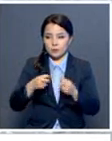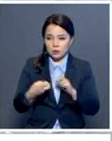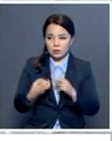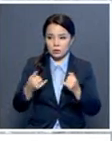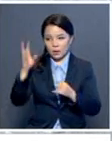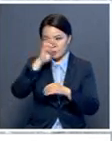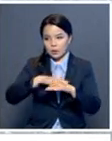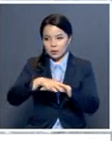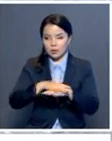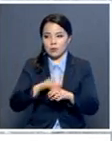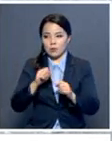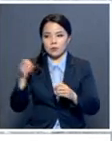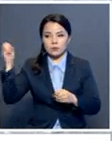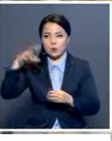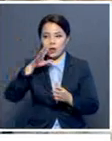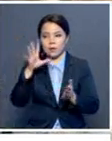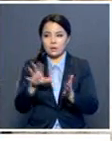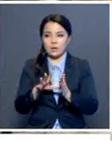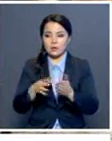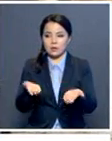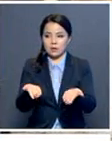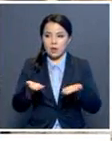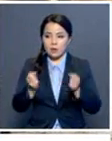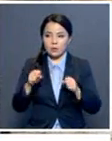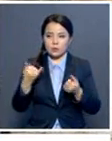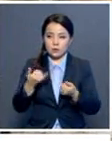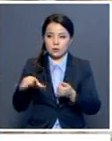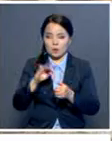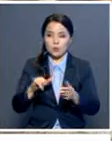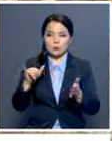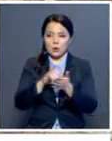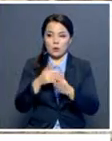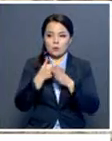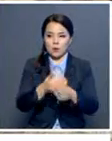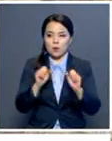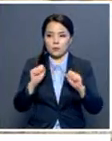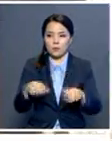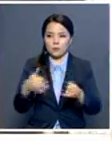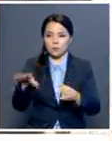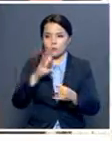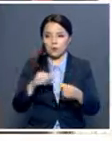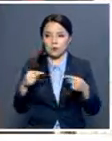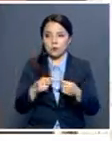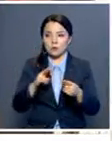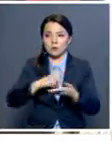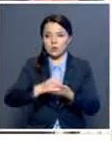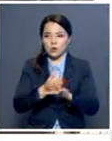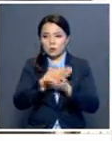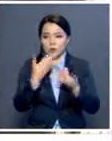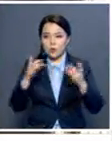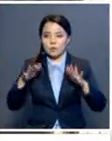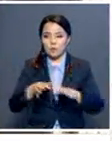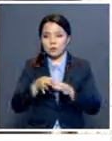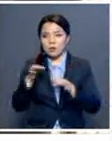күн батареясын орнатса ғана қаржылай көмек бере алады. Мұндай ережені қандай қисынға сүйеніп, кімнің бекіткені түсініксіз. Қазылған